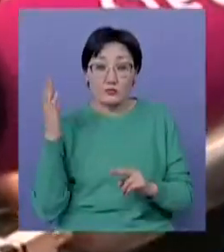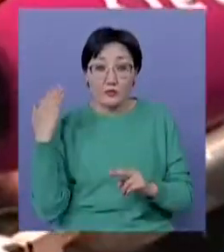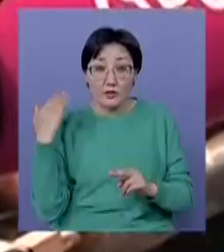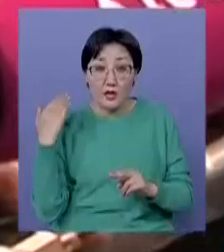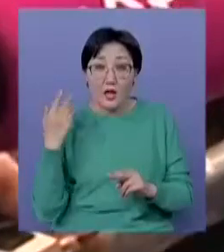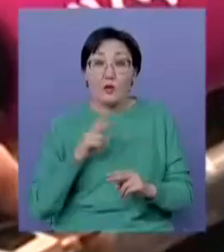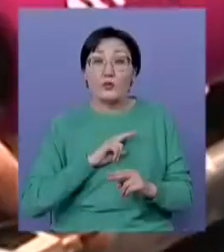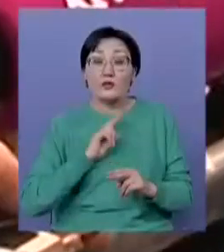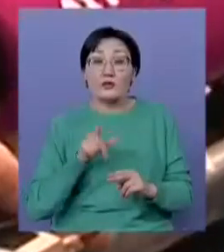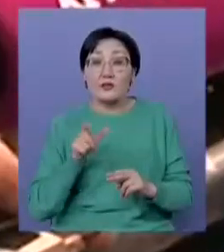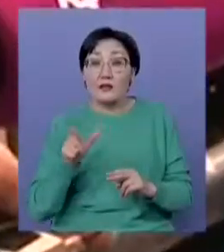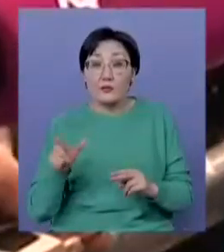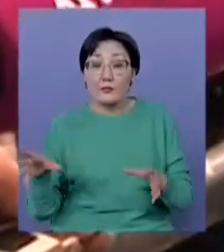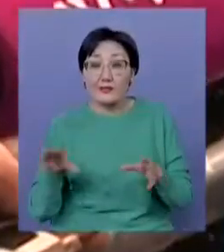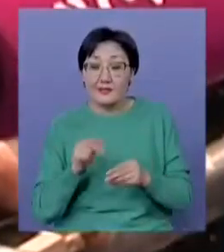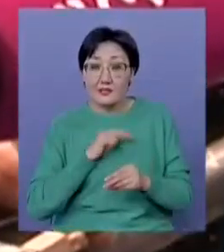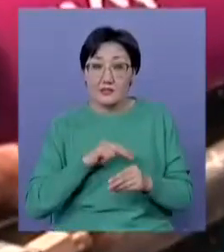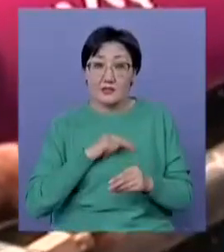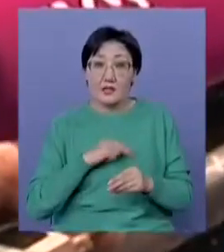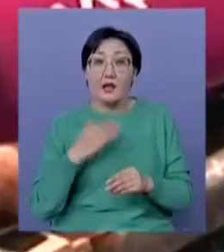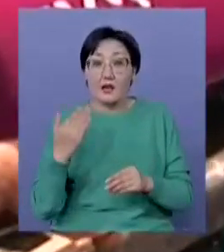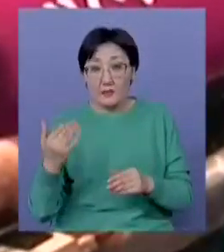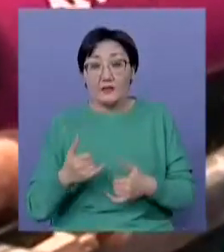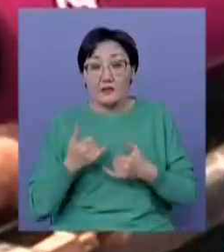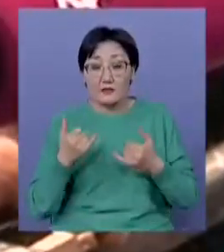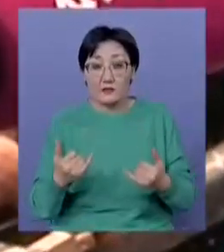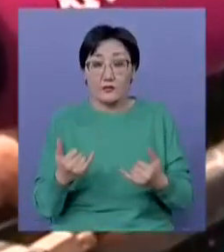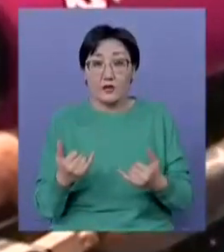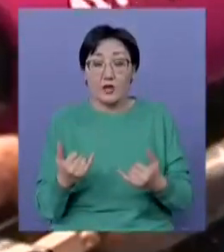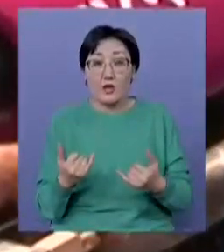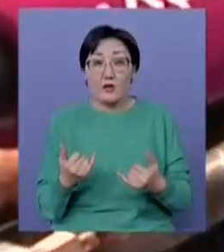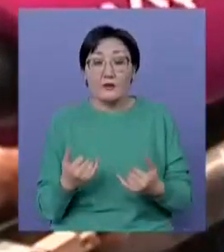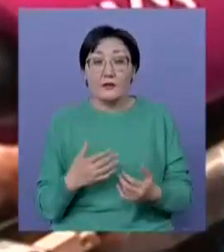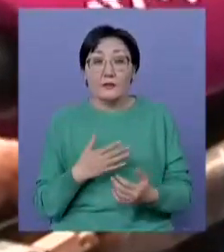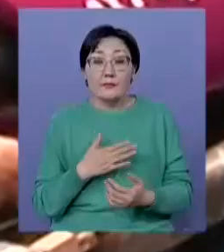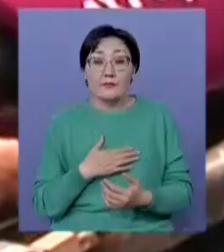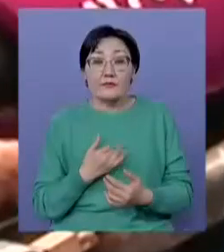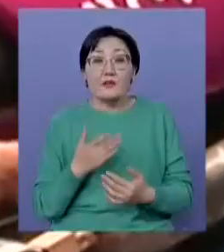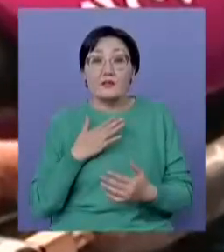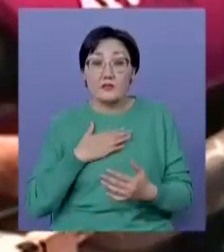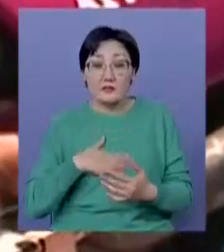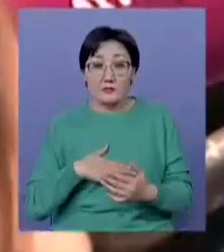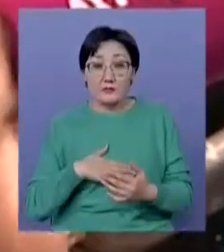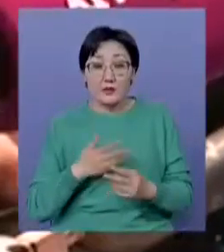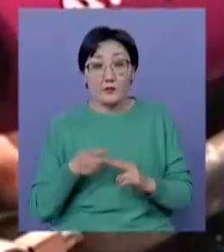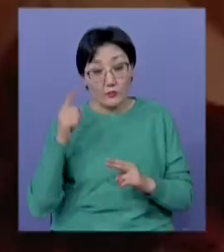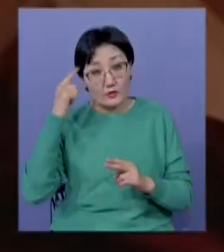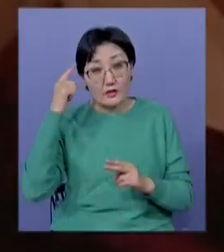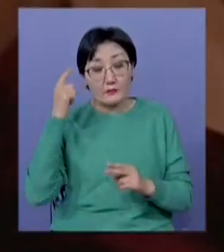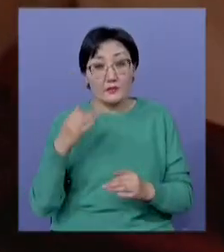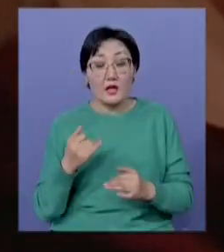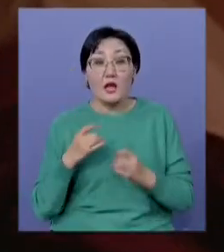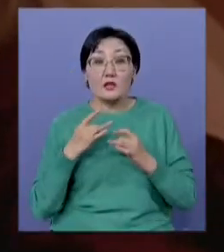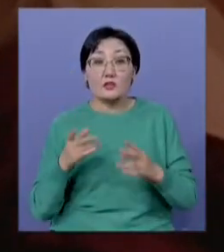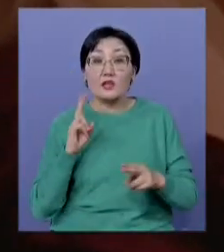аруақ болған менің әріптестерімді менімен бірге олардың мына жандары осында ұшып жүріп соған риза болды деп ойлаймын.